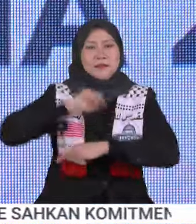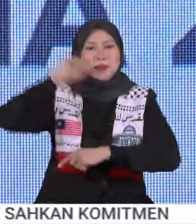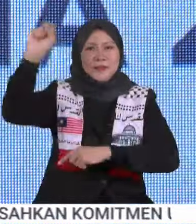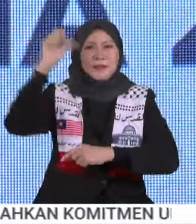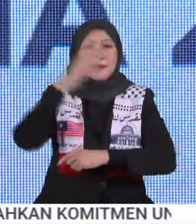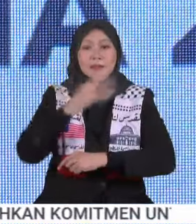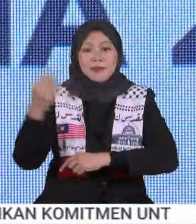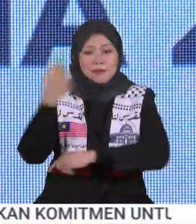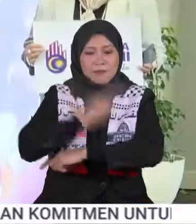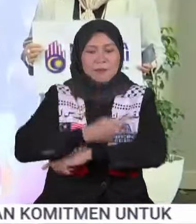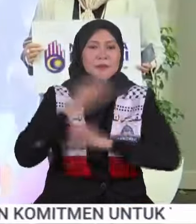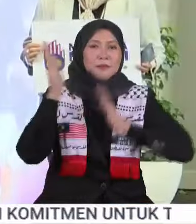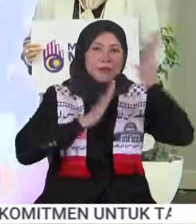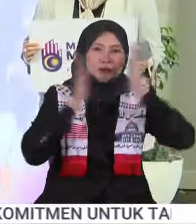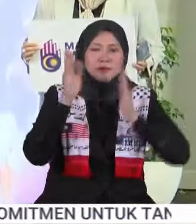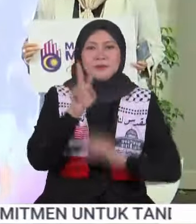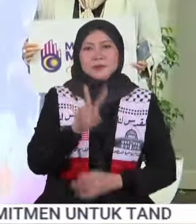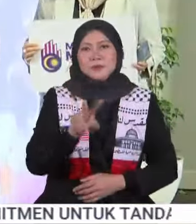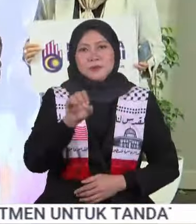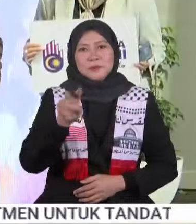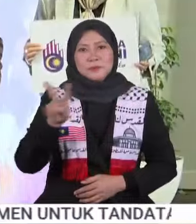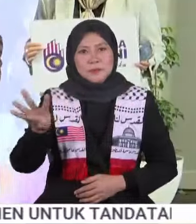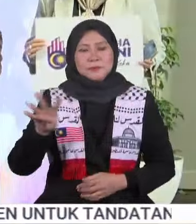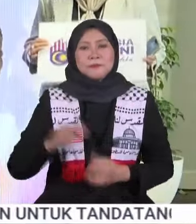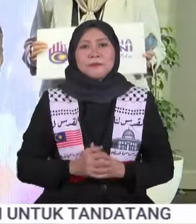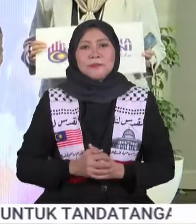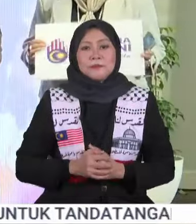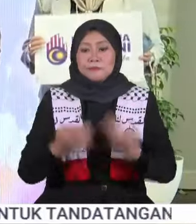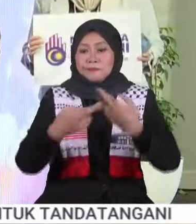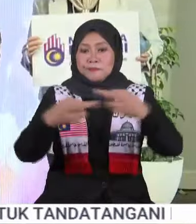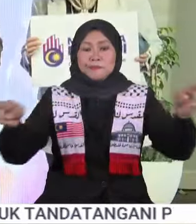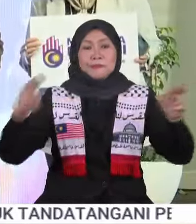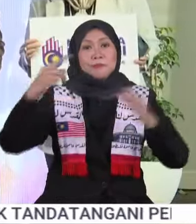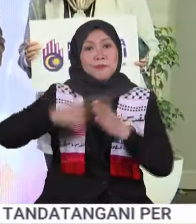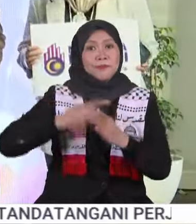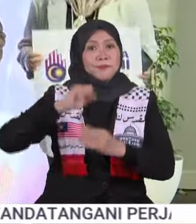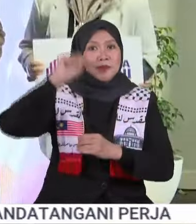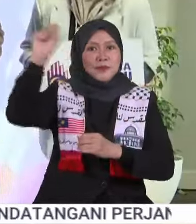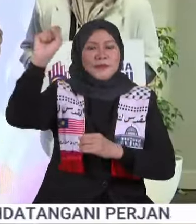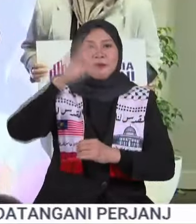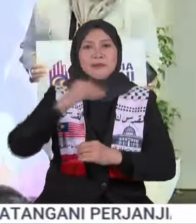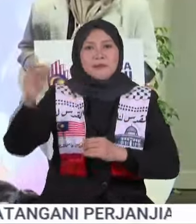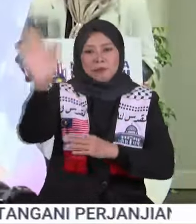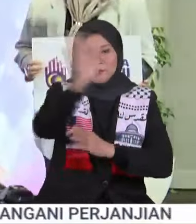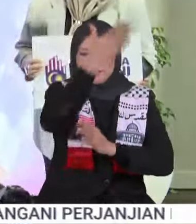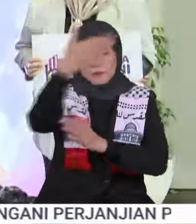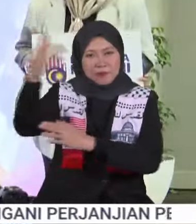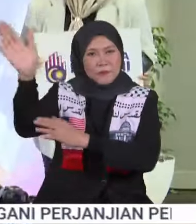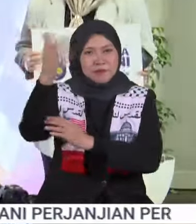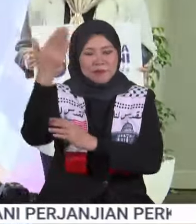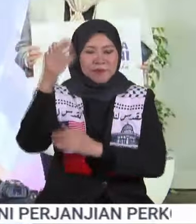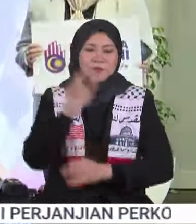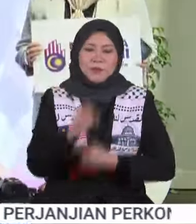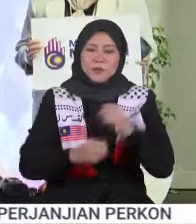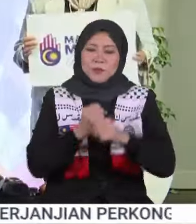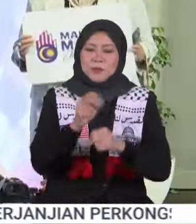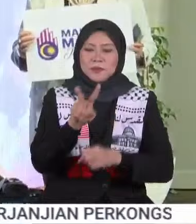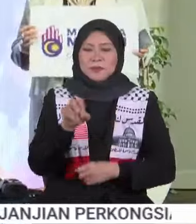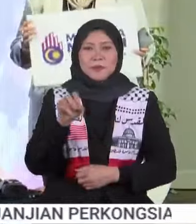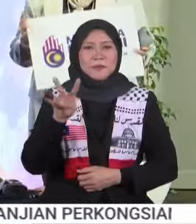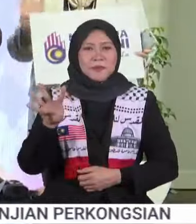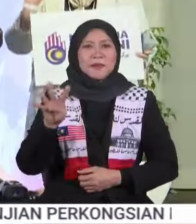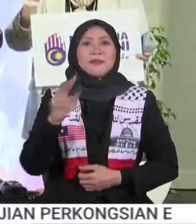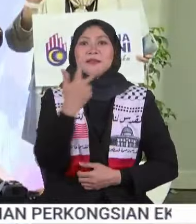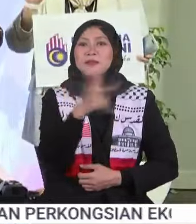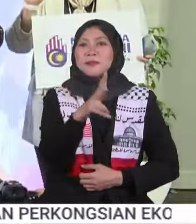Hari Malaysia 2024. Majlis Pelancaran Bulan Kebangsaan dan Kibar Jalur Gemilang 2024 akan diadakan